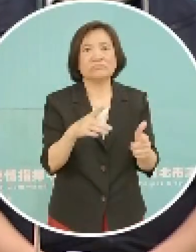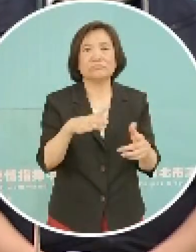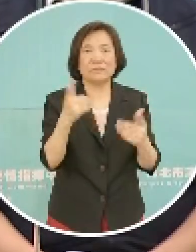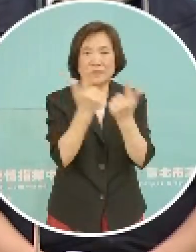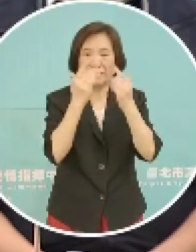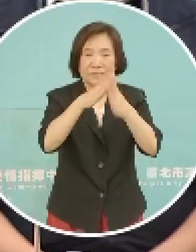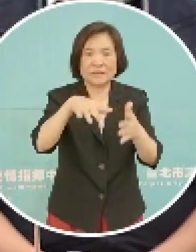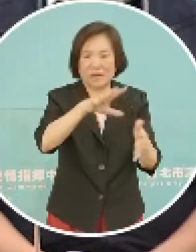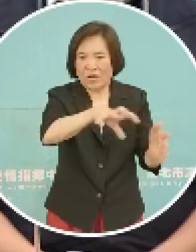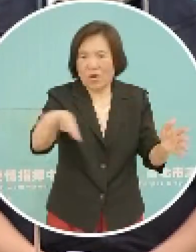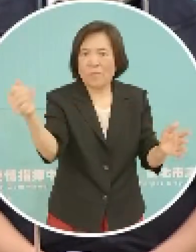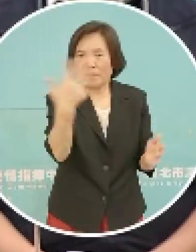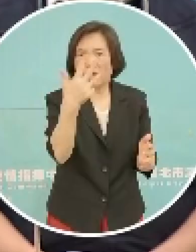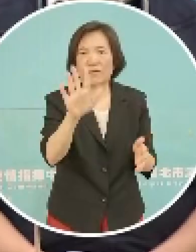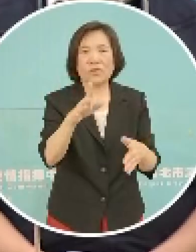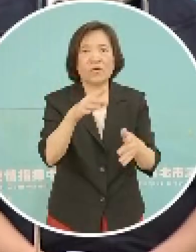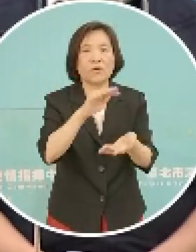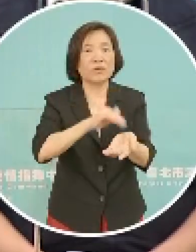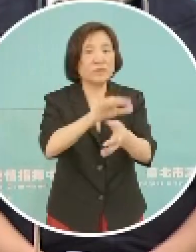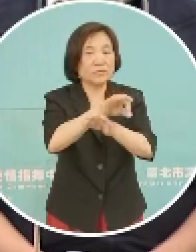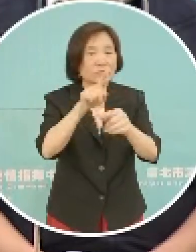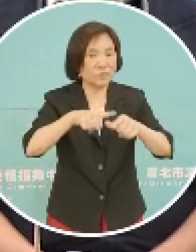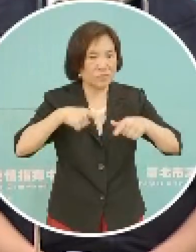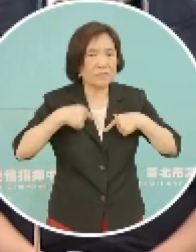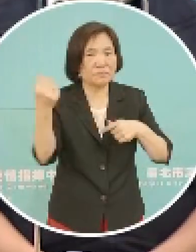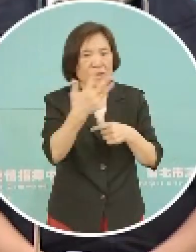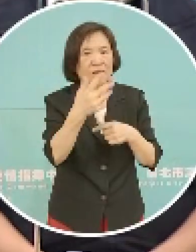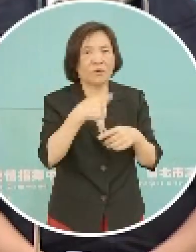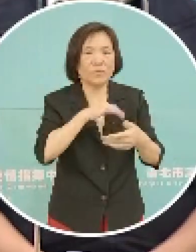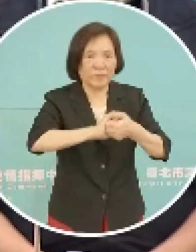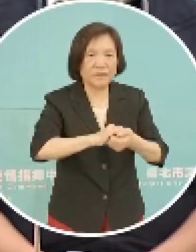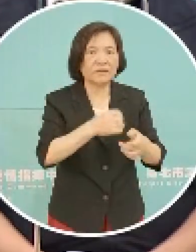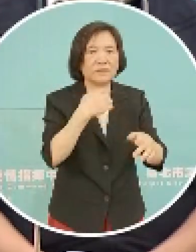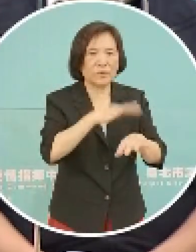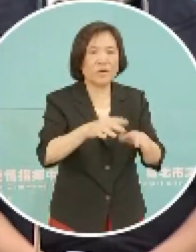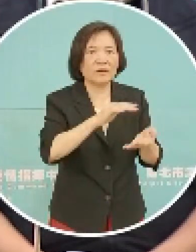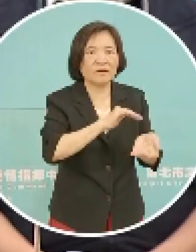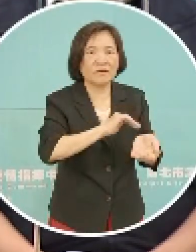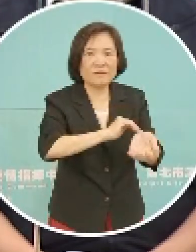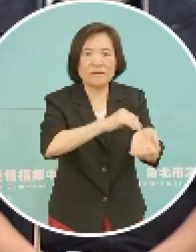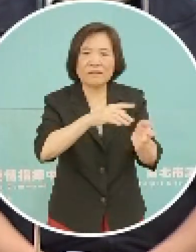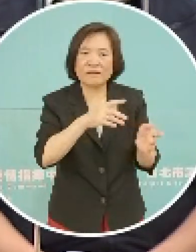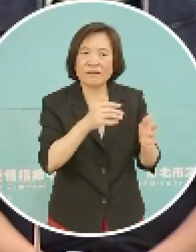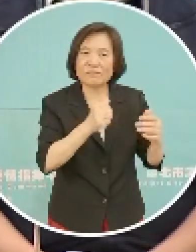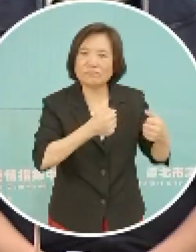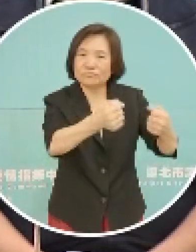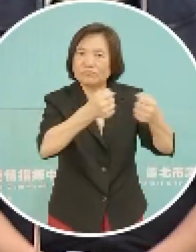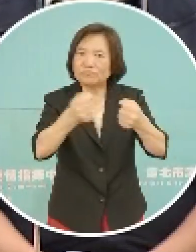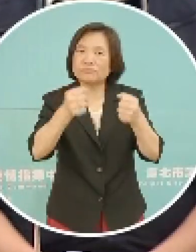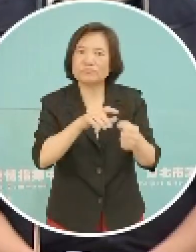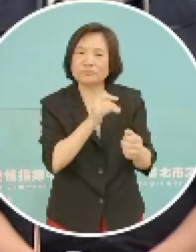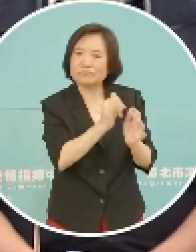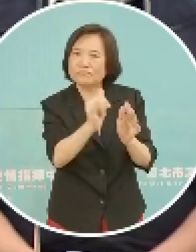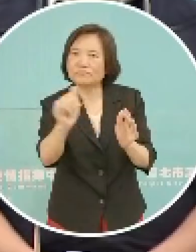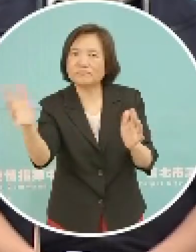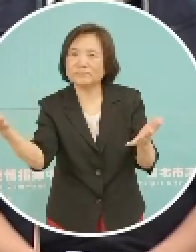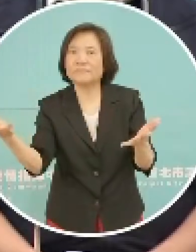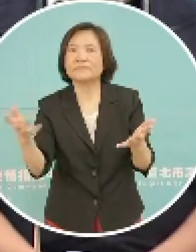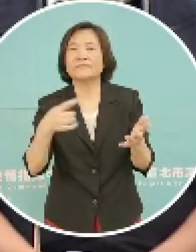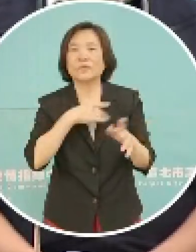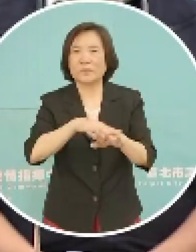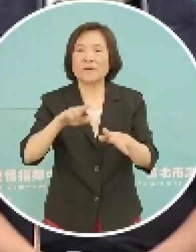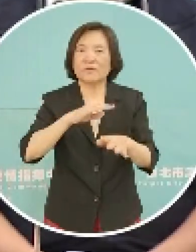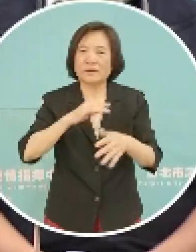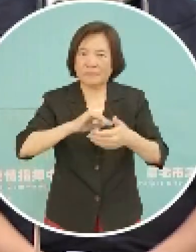去问绝对是全力以赴。所以我也希望但这部